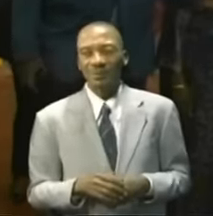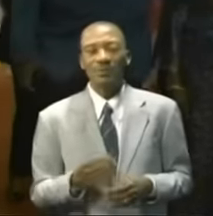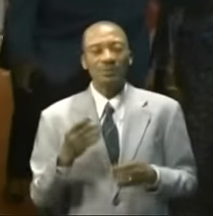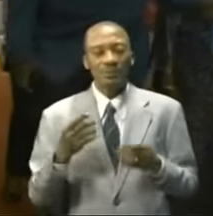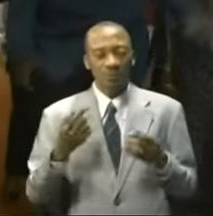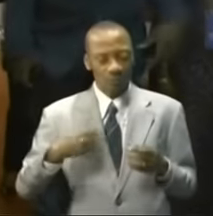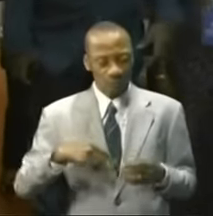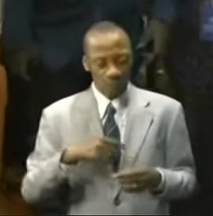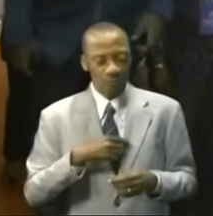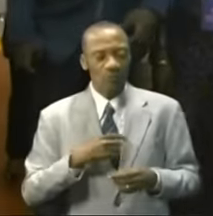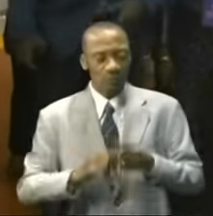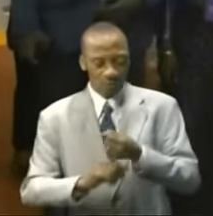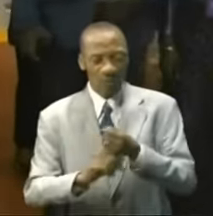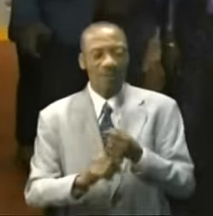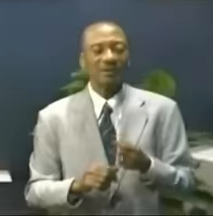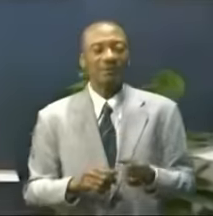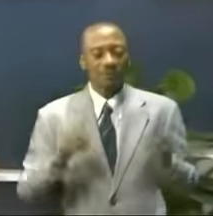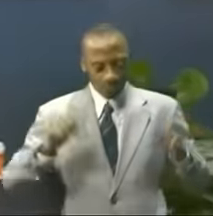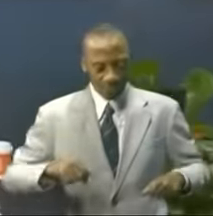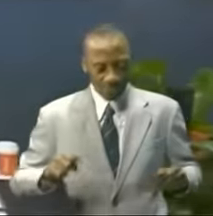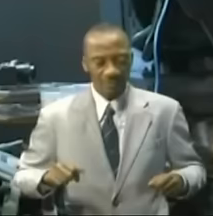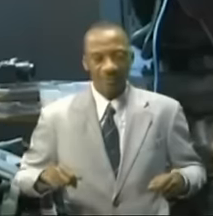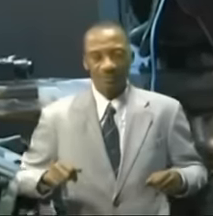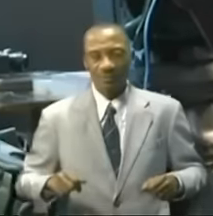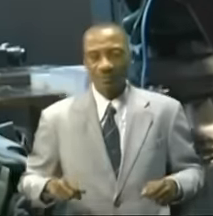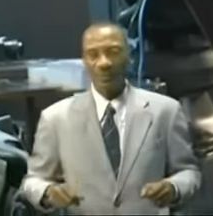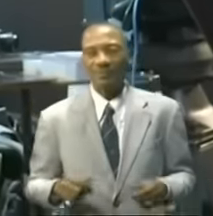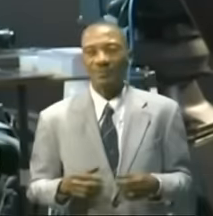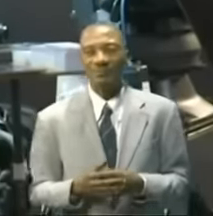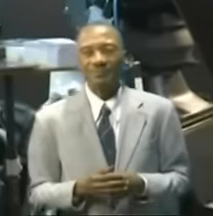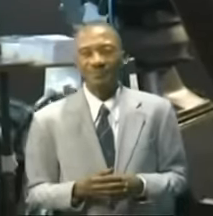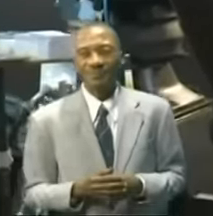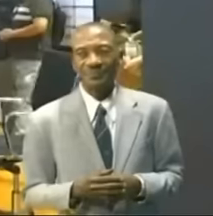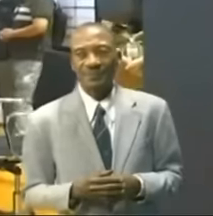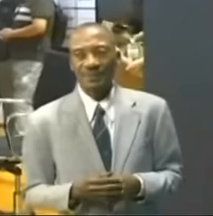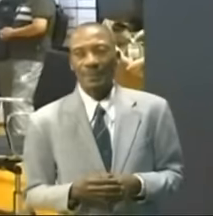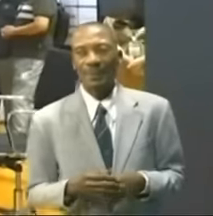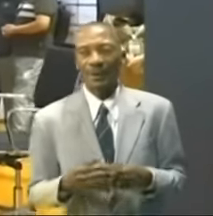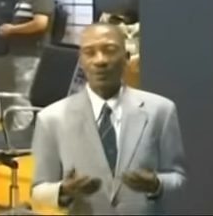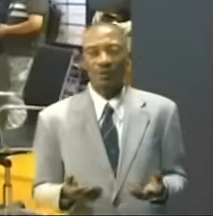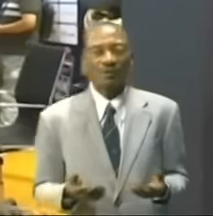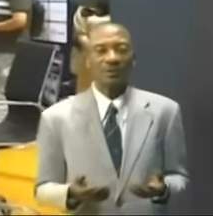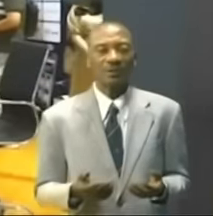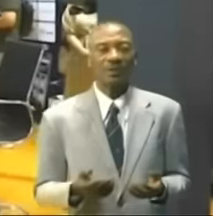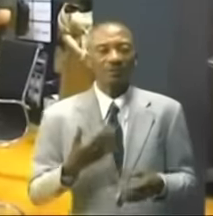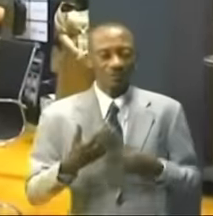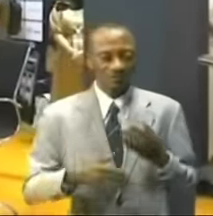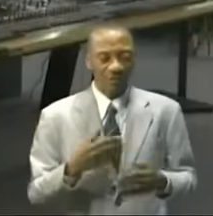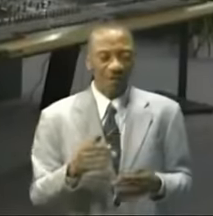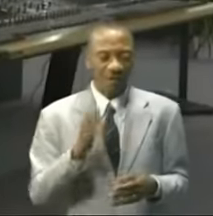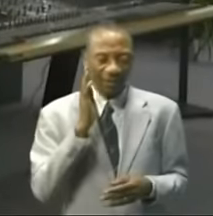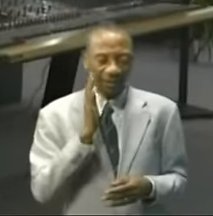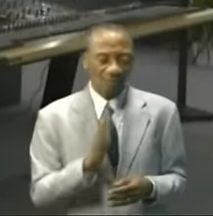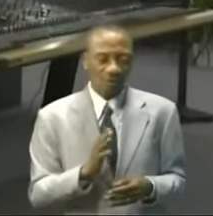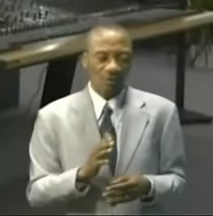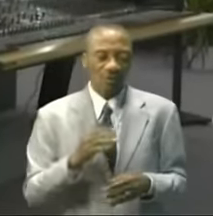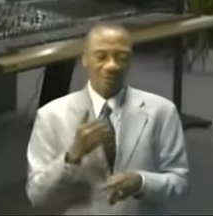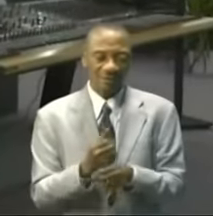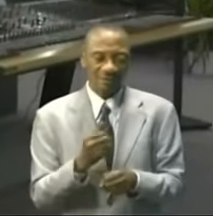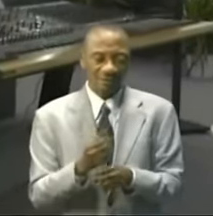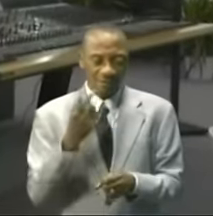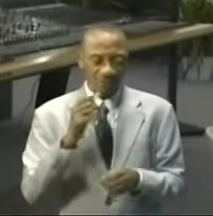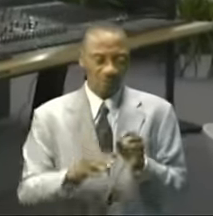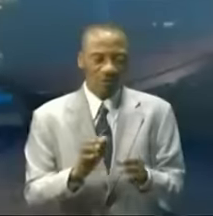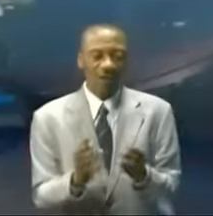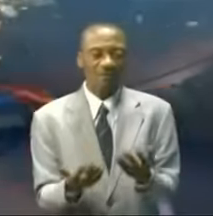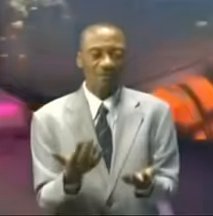exhibition 2024. Ici, machines, caméras, régie mobile, écran et autres matériels informatiques côtoient les humains